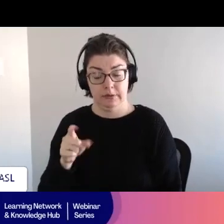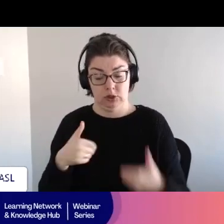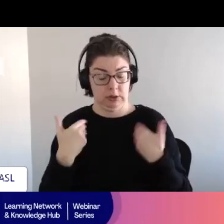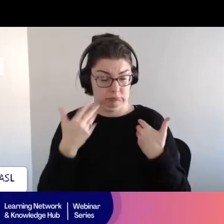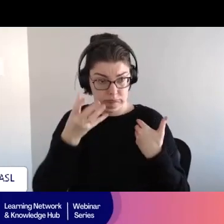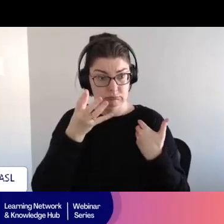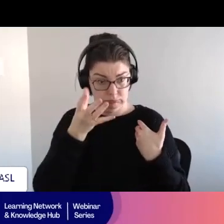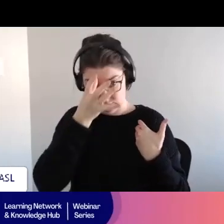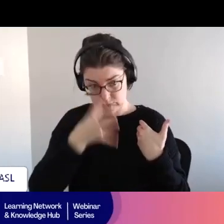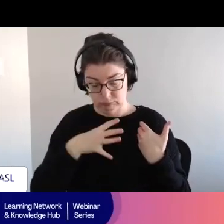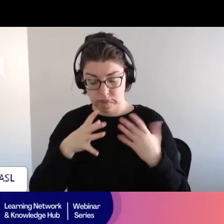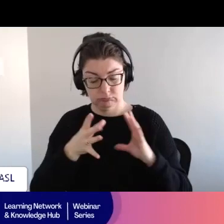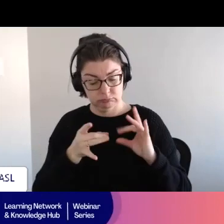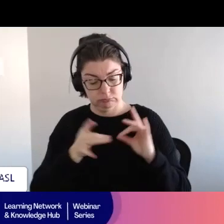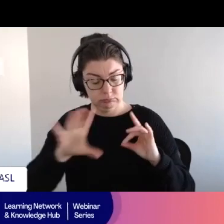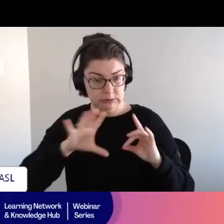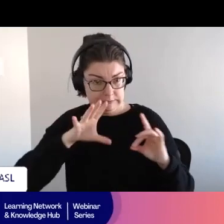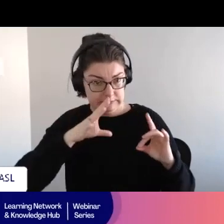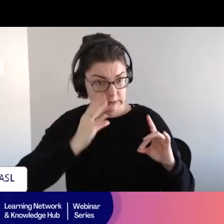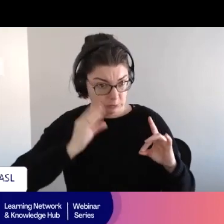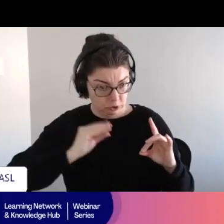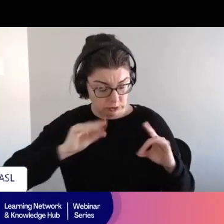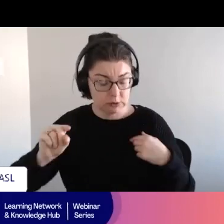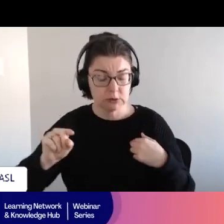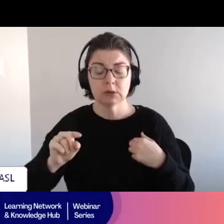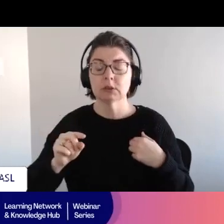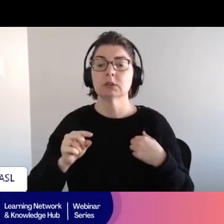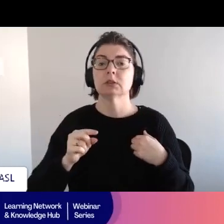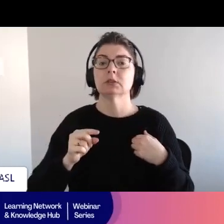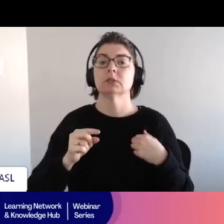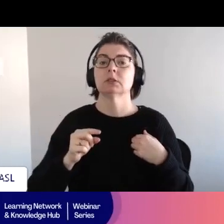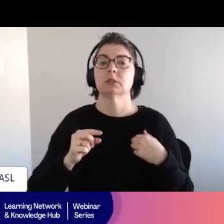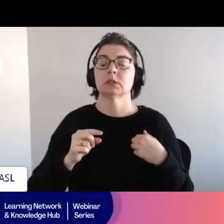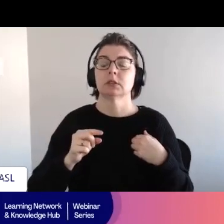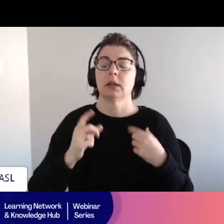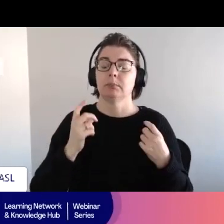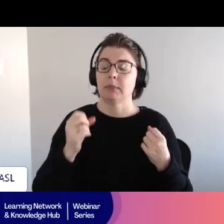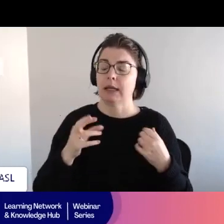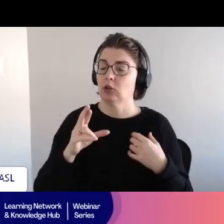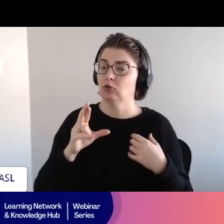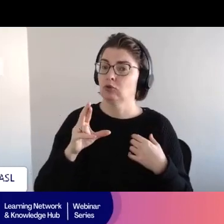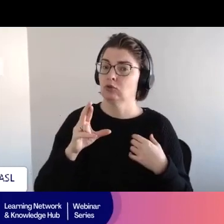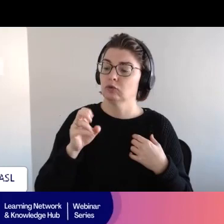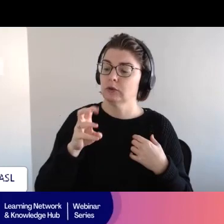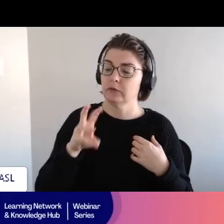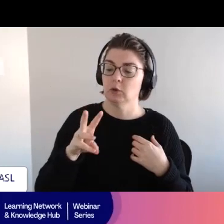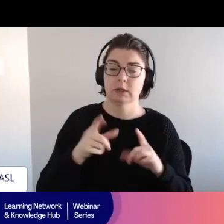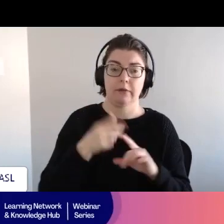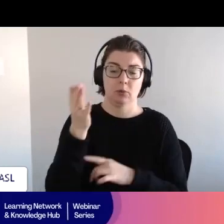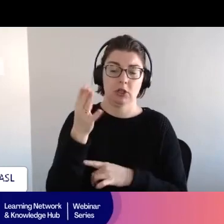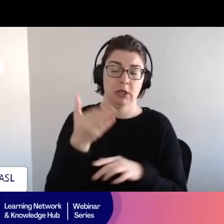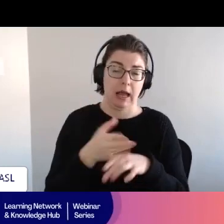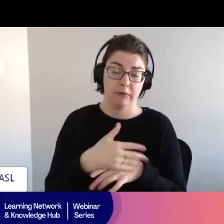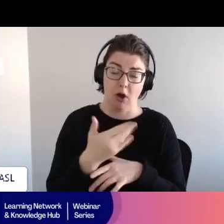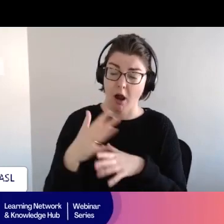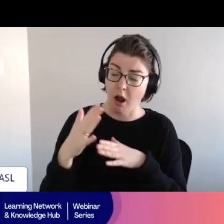alors ce jeune homme a parlé de ses expériences il y a eu d'excellentes revues de sa